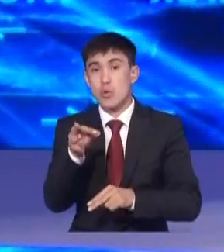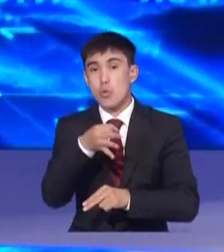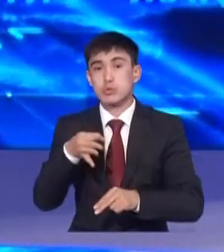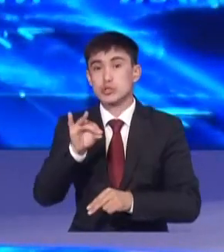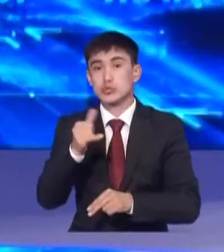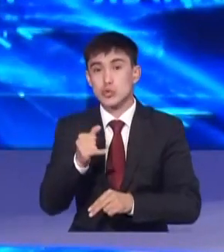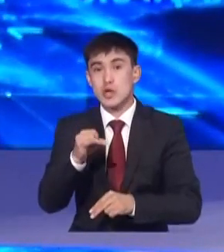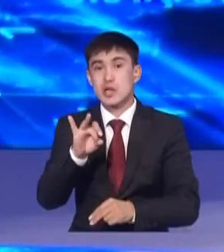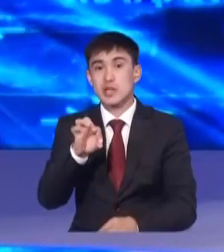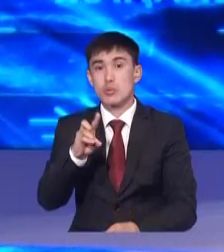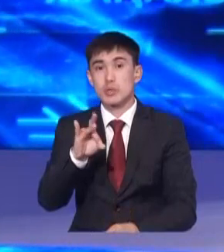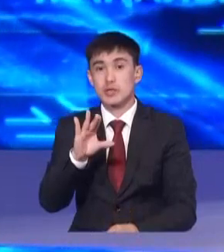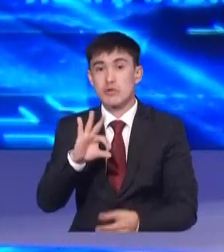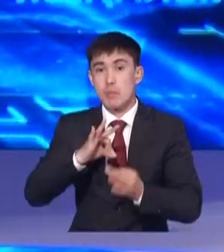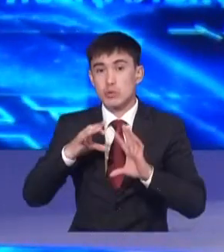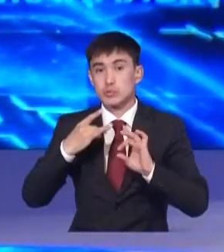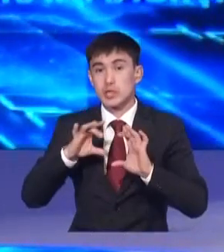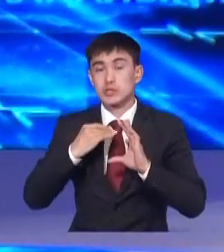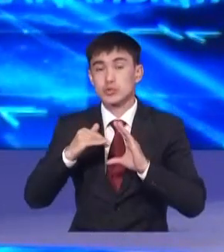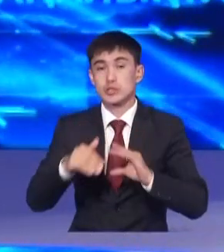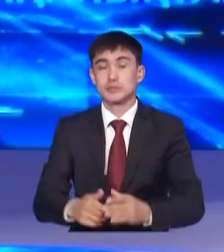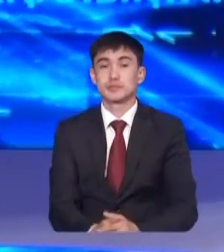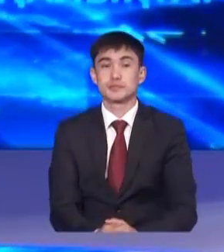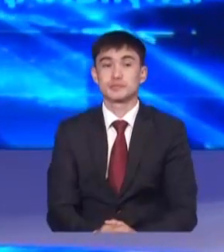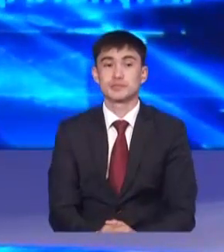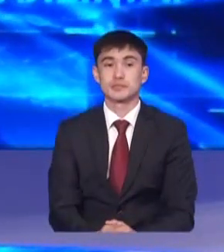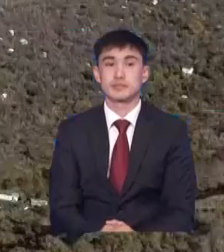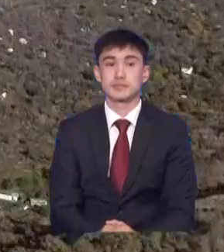области ЖТСУ Ельтай Бакиров. Подробности далее в сюжете.